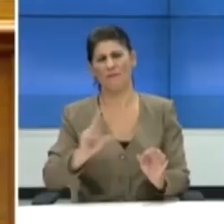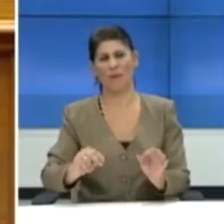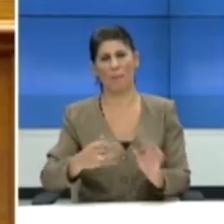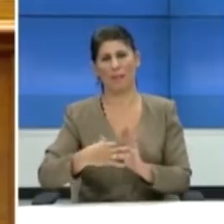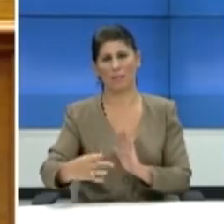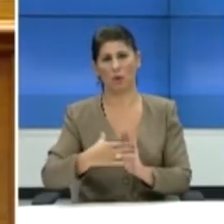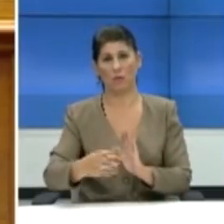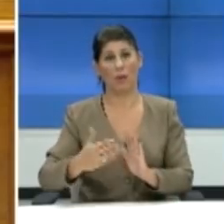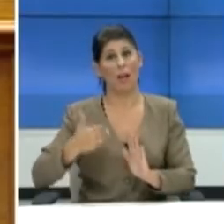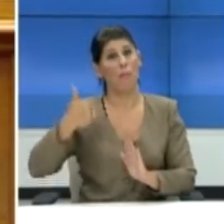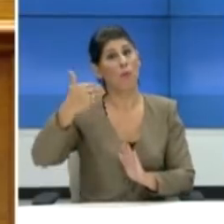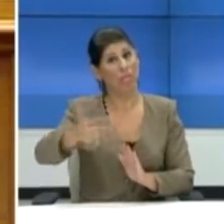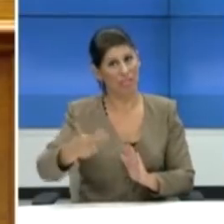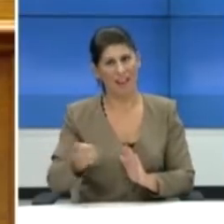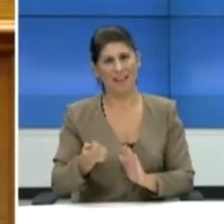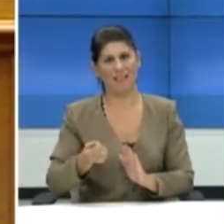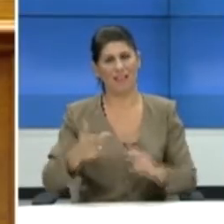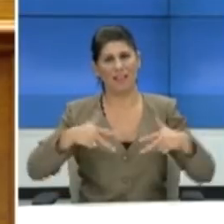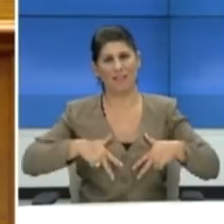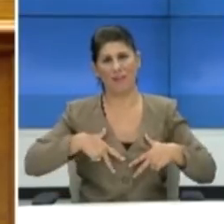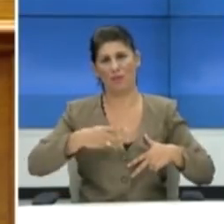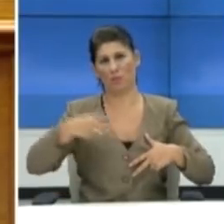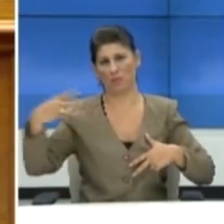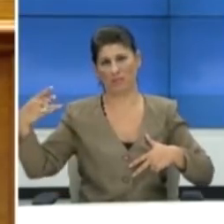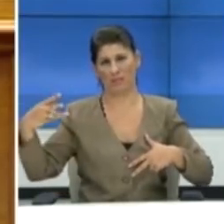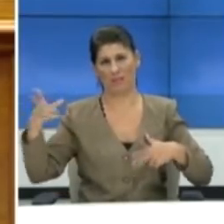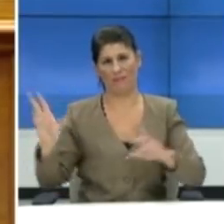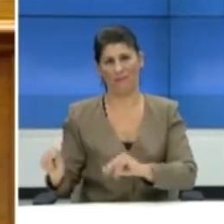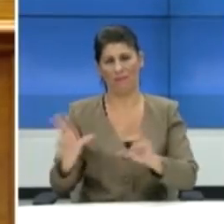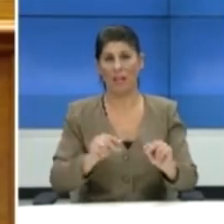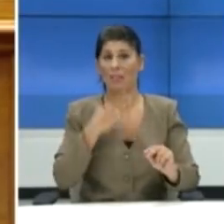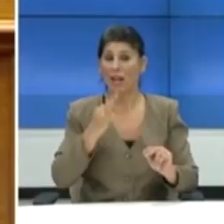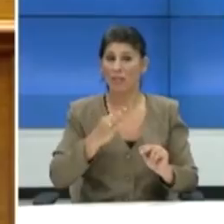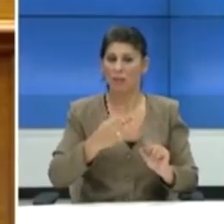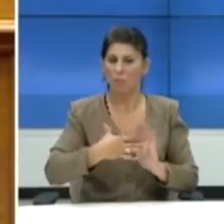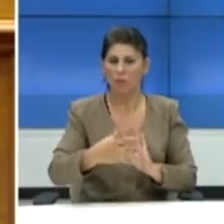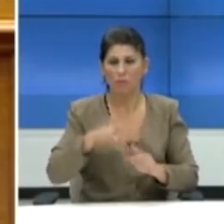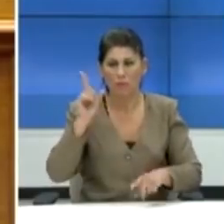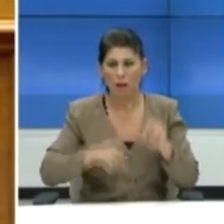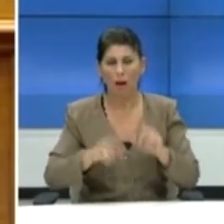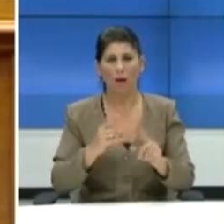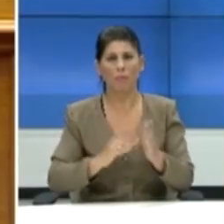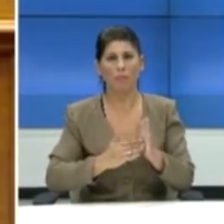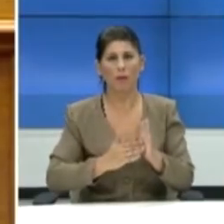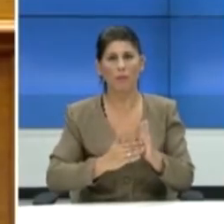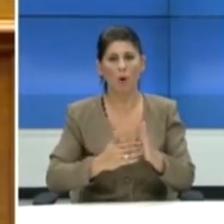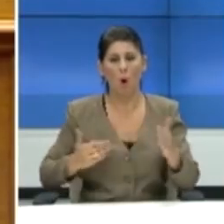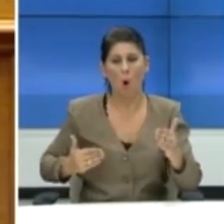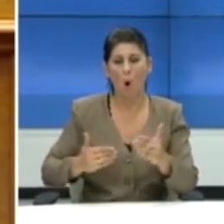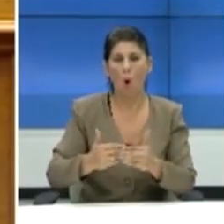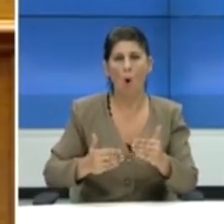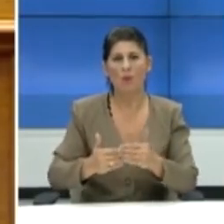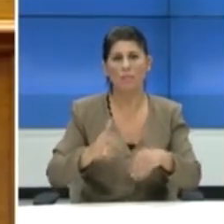τις προσλήψεις που θα έκανε η κυβέρνηση του ΣΥΡΙΖΑ. Δηλαδή οι προσλήψεις κάποιων εργαζομένων ορισμένου